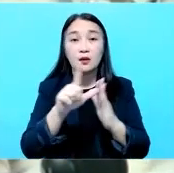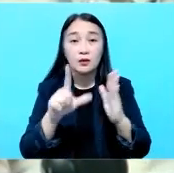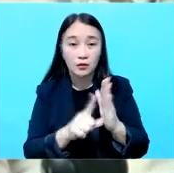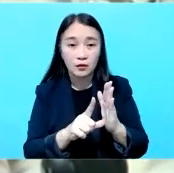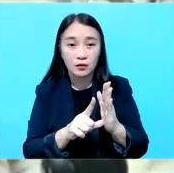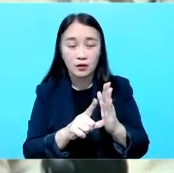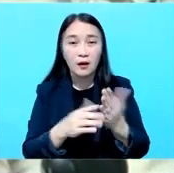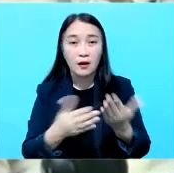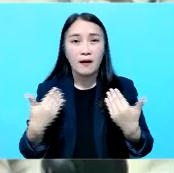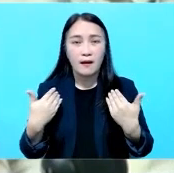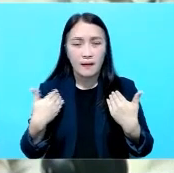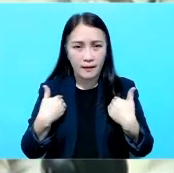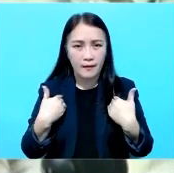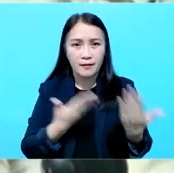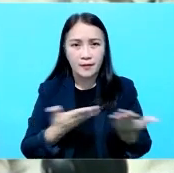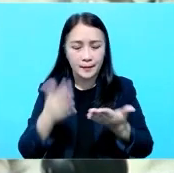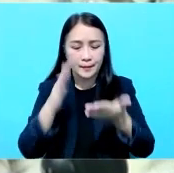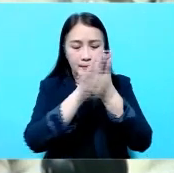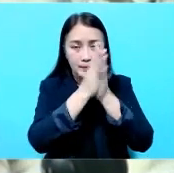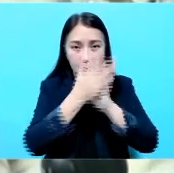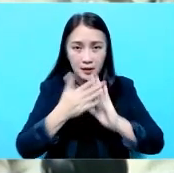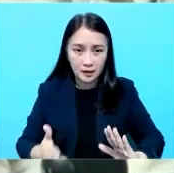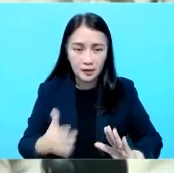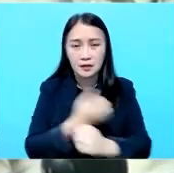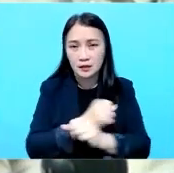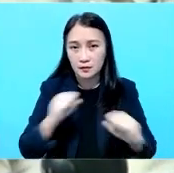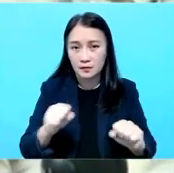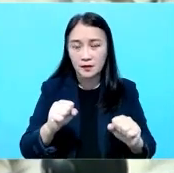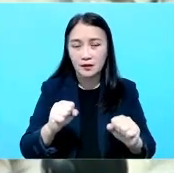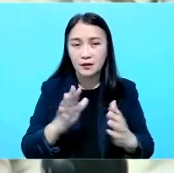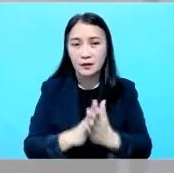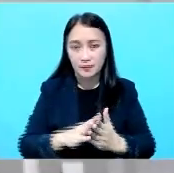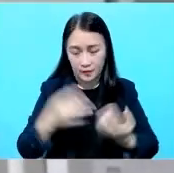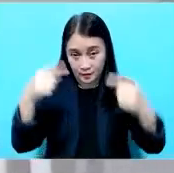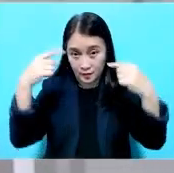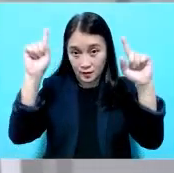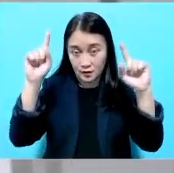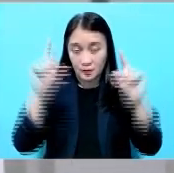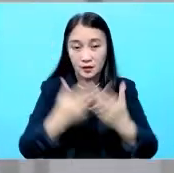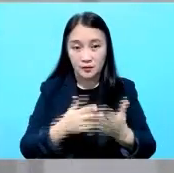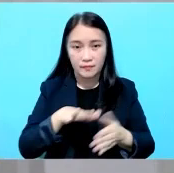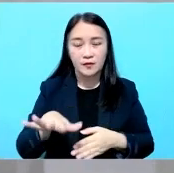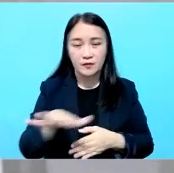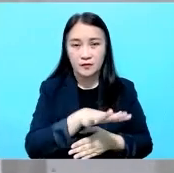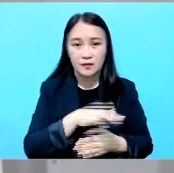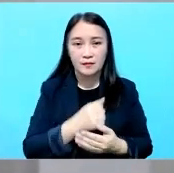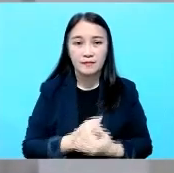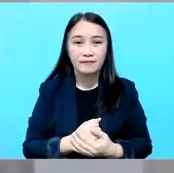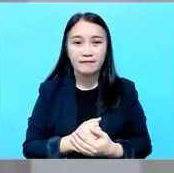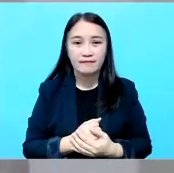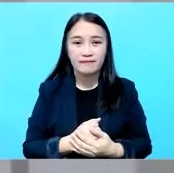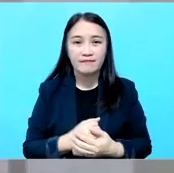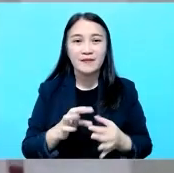which has underpinned the peace, security, stability, and prosperity of our region. Sa pagdating ng Pangulo sa